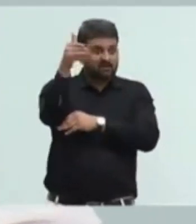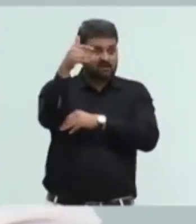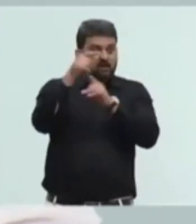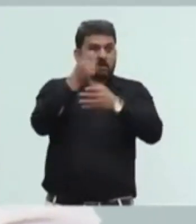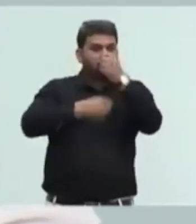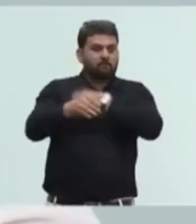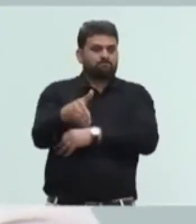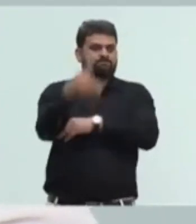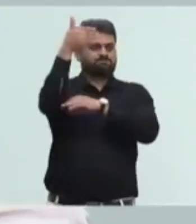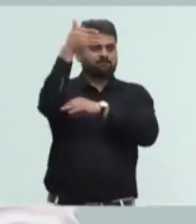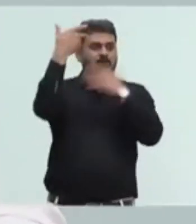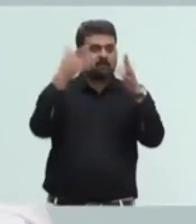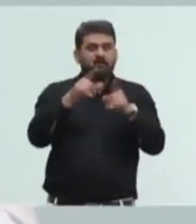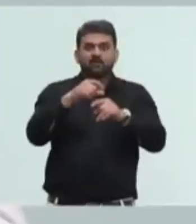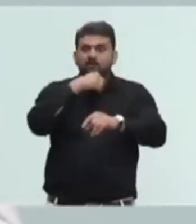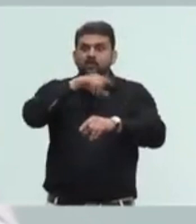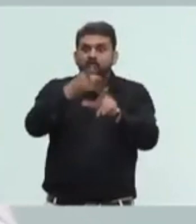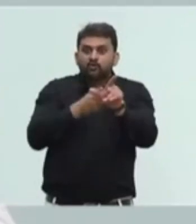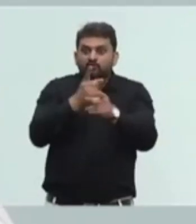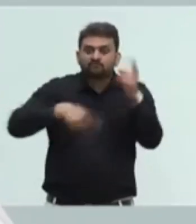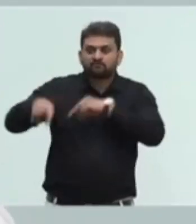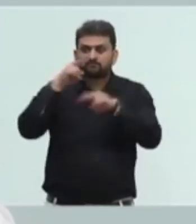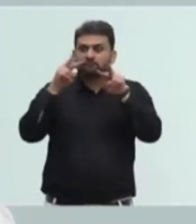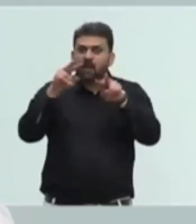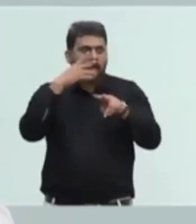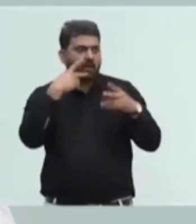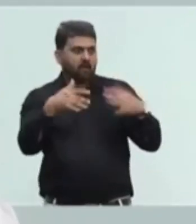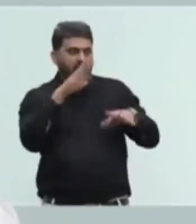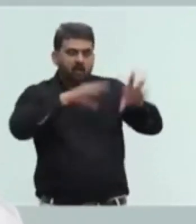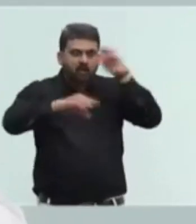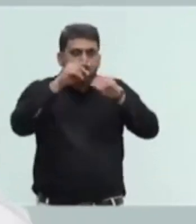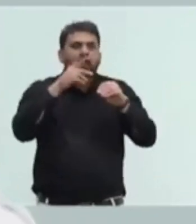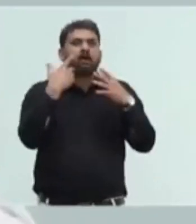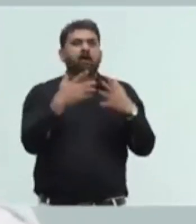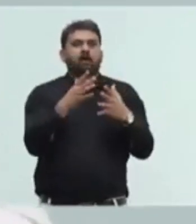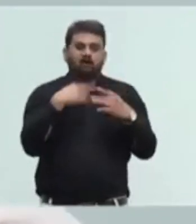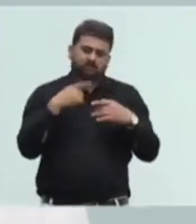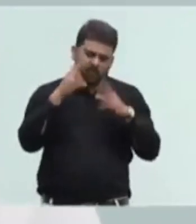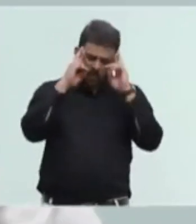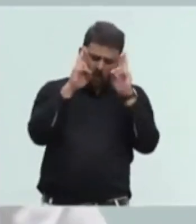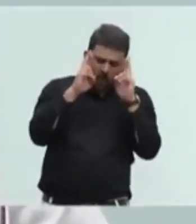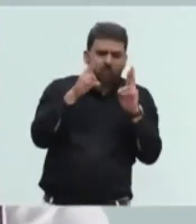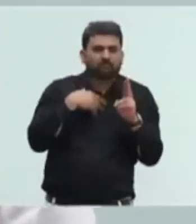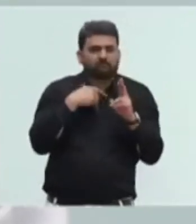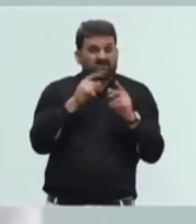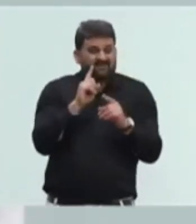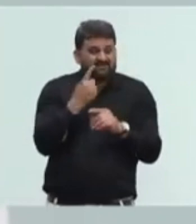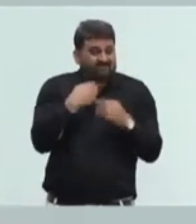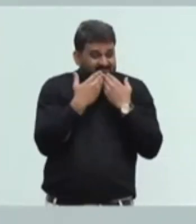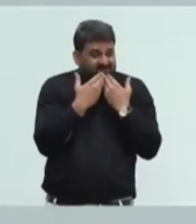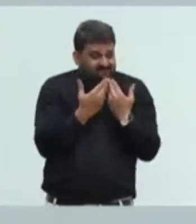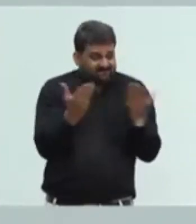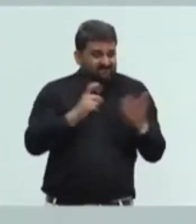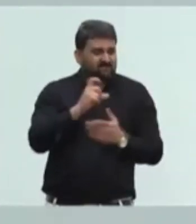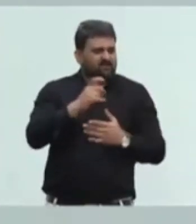में हर नवजवान के लिए प्रेरणा बनेंगे इसी अपेक्षा के साथ वेब सबसे पहले आप सबको